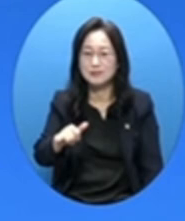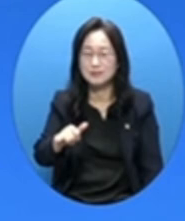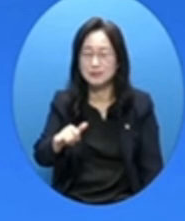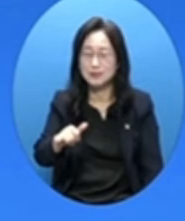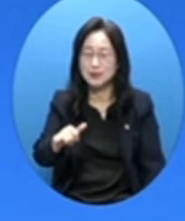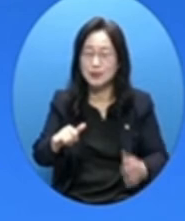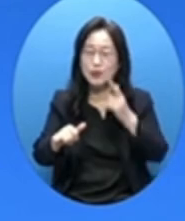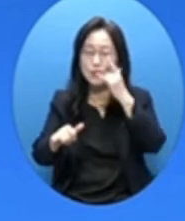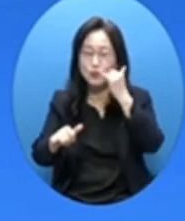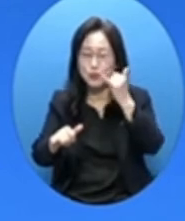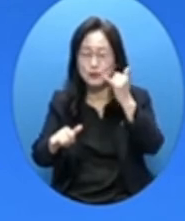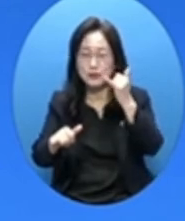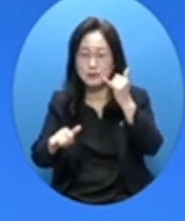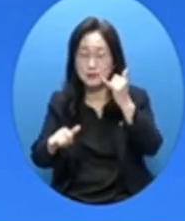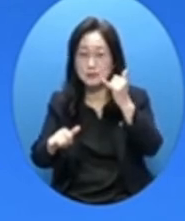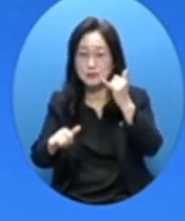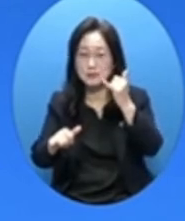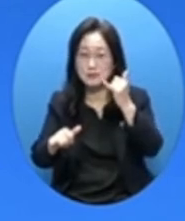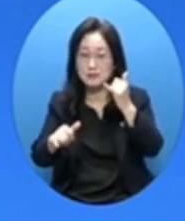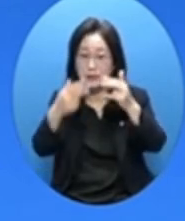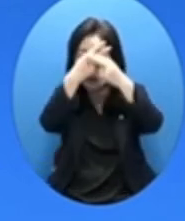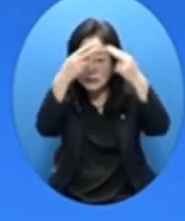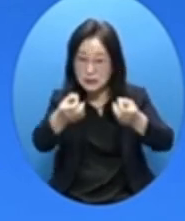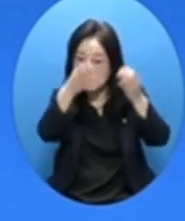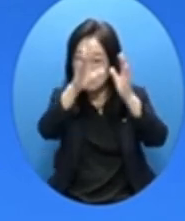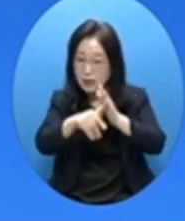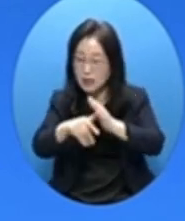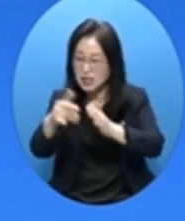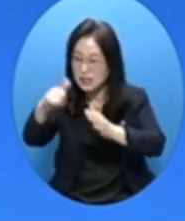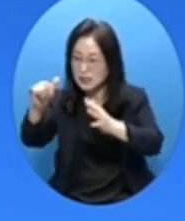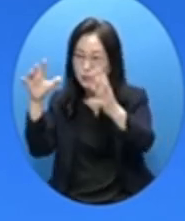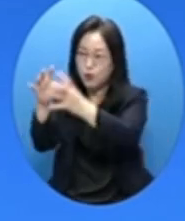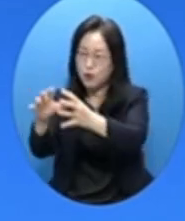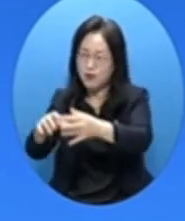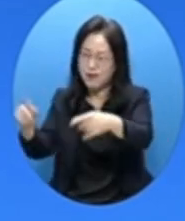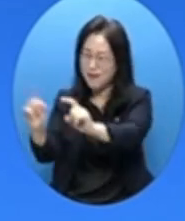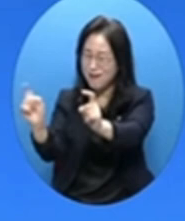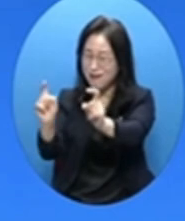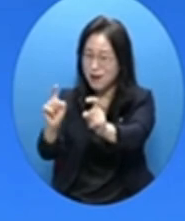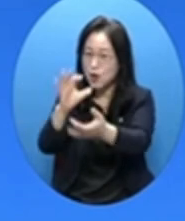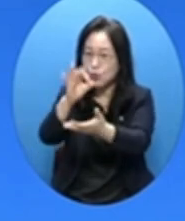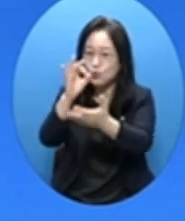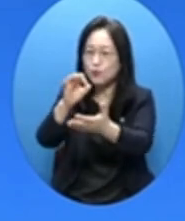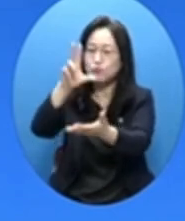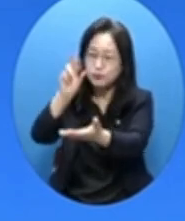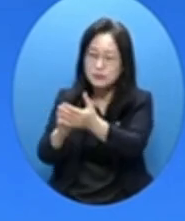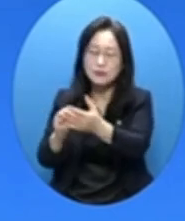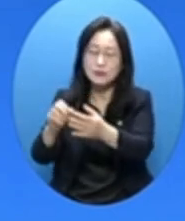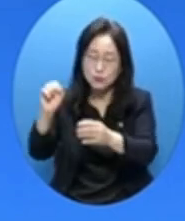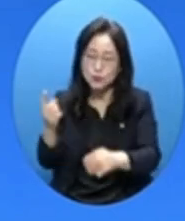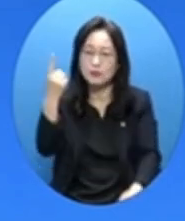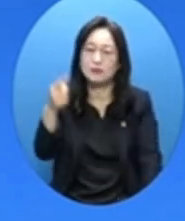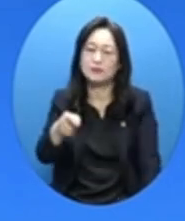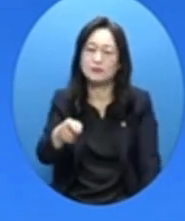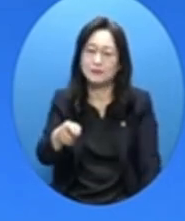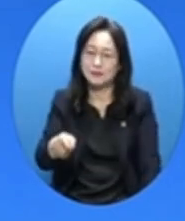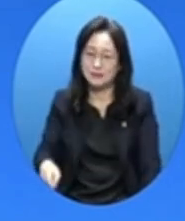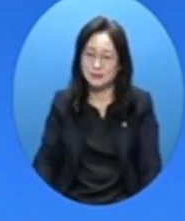부모님 장례식장 앞에서 유산 때문에 싸우기도 하고 이런 슬픈 인생을 합니다